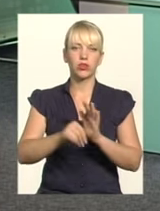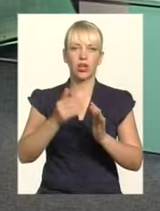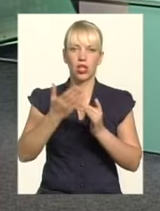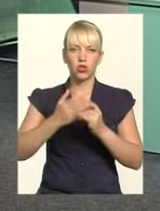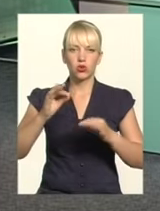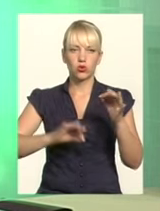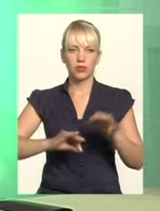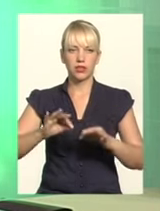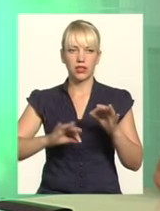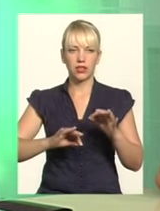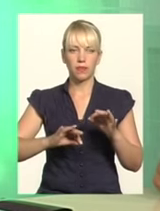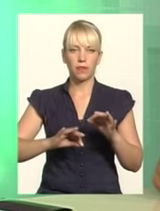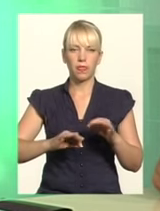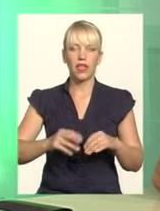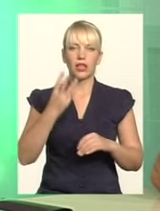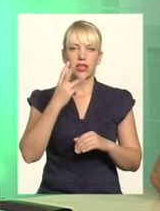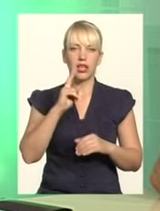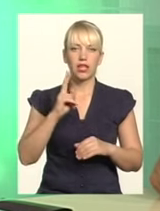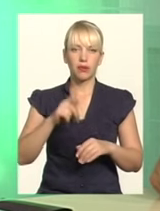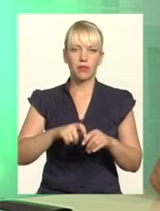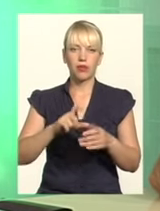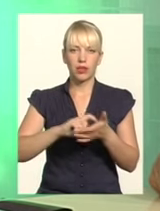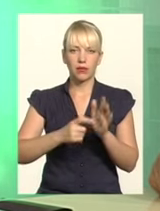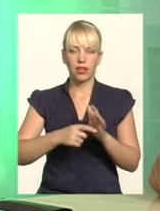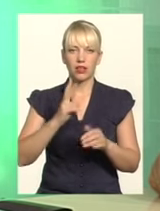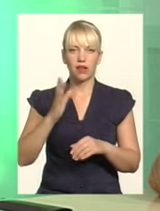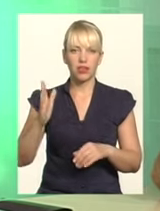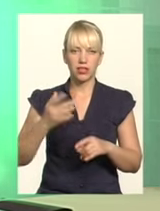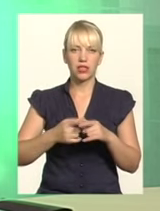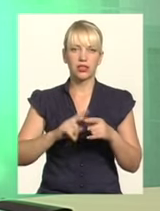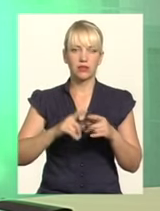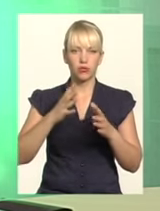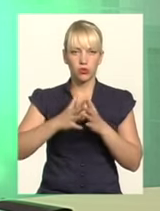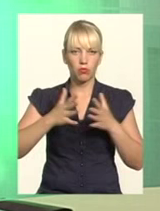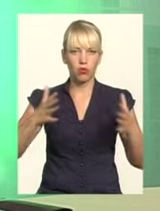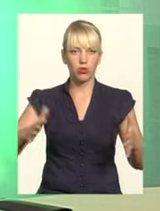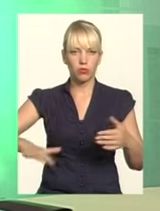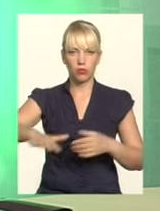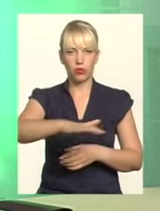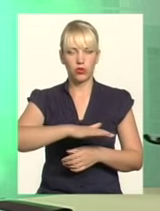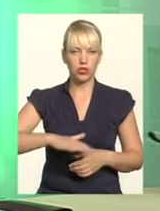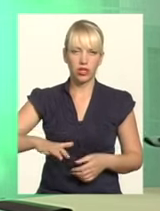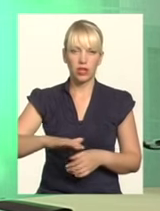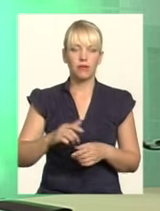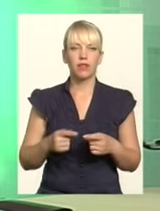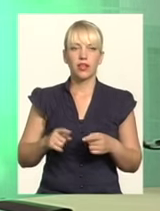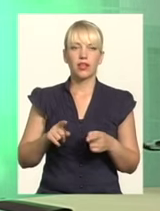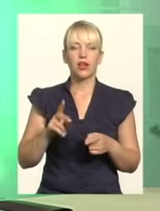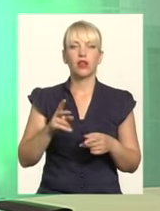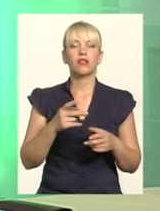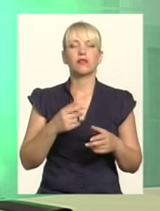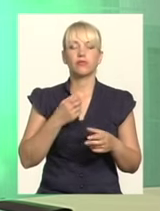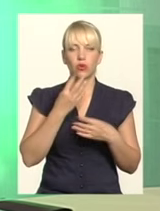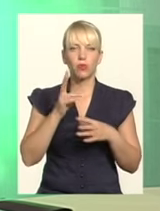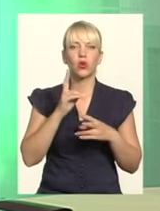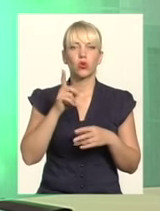яку поширюється субсидія. Трьохкімнатна квартира, зрозуміло, там більше. Площа більше. Площа. Так, я зрозумів, хто власник. Ну, якщо